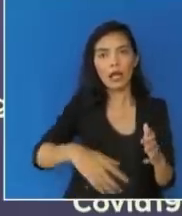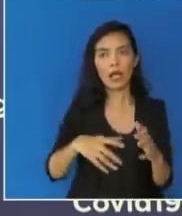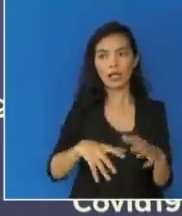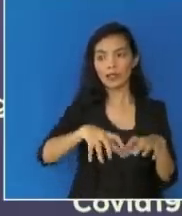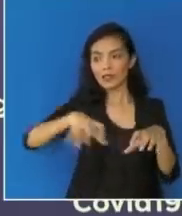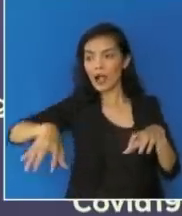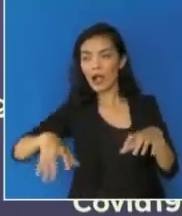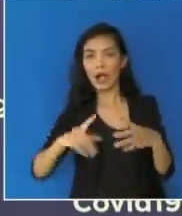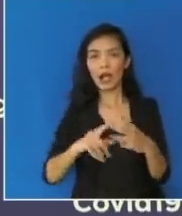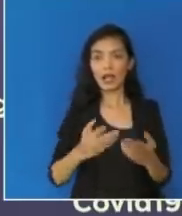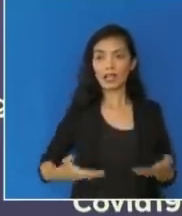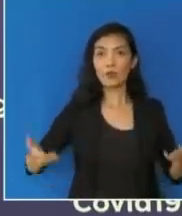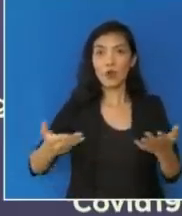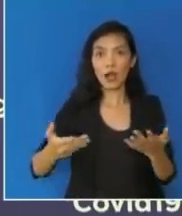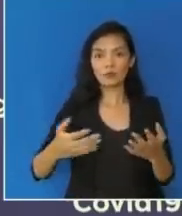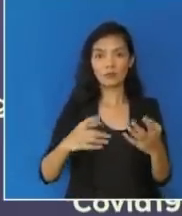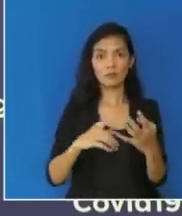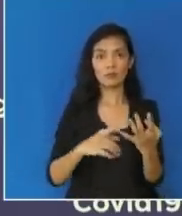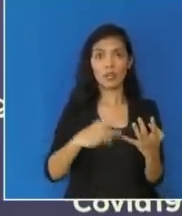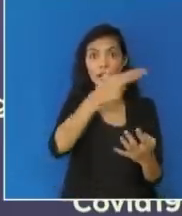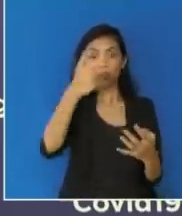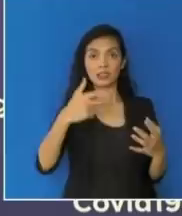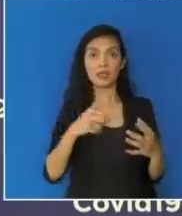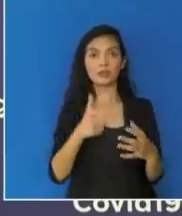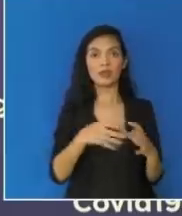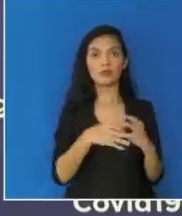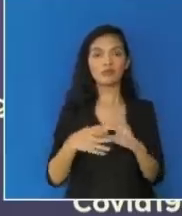dan menyelamatkan bangsa. Kita yakin